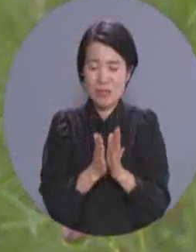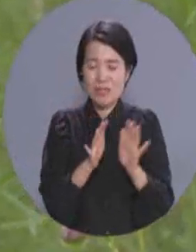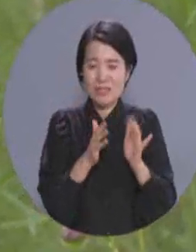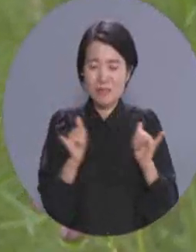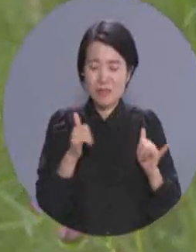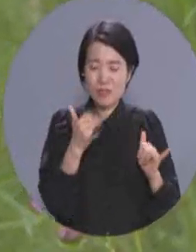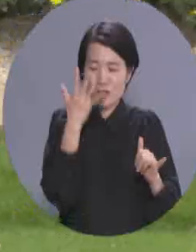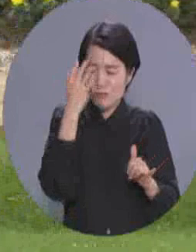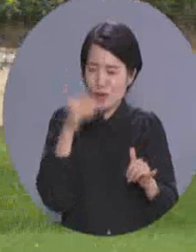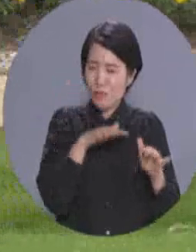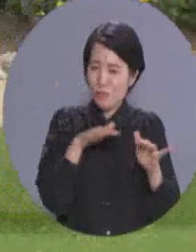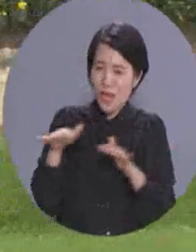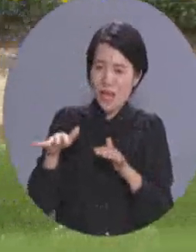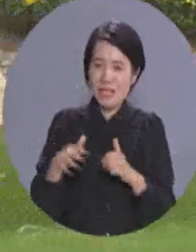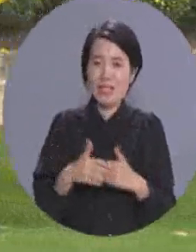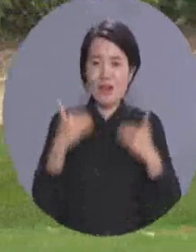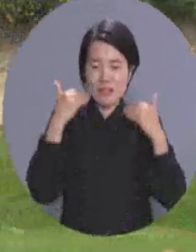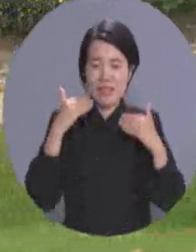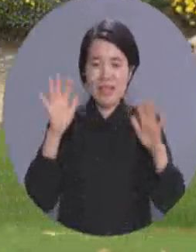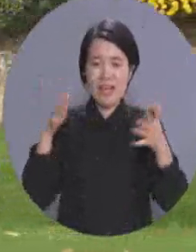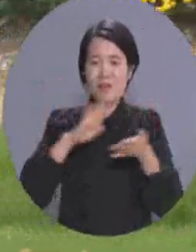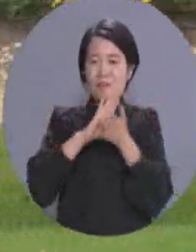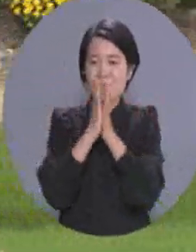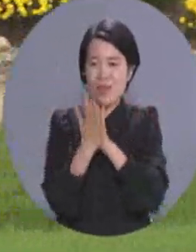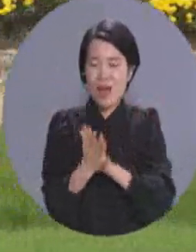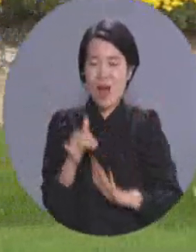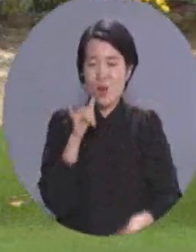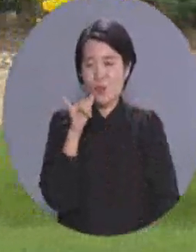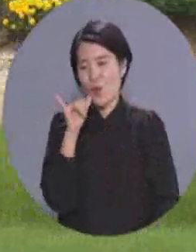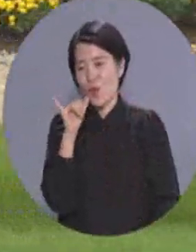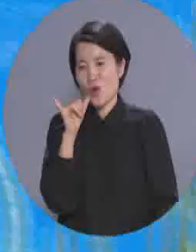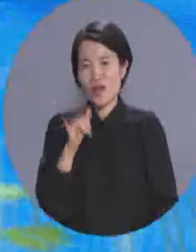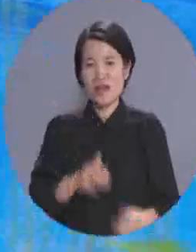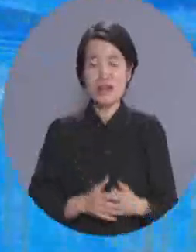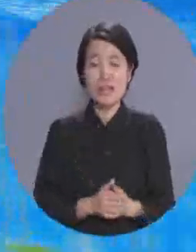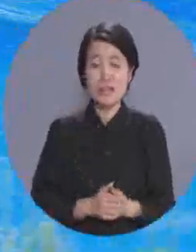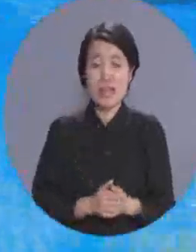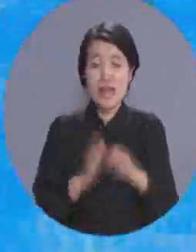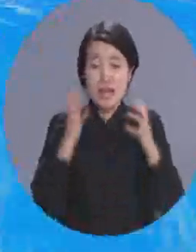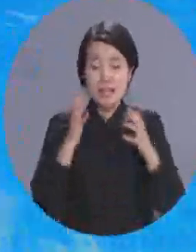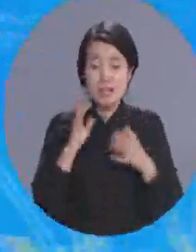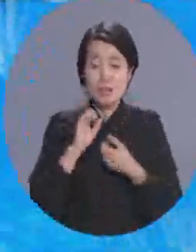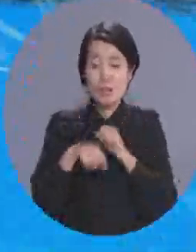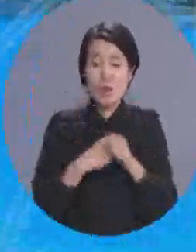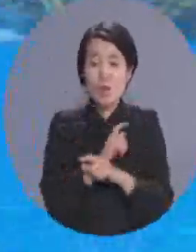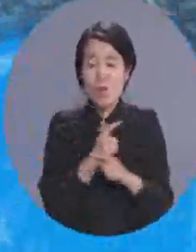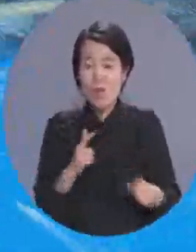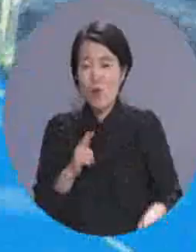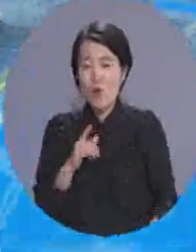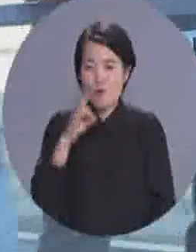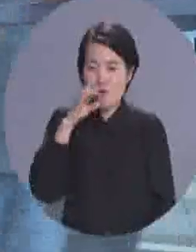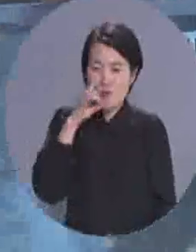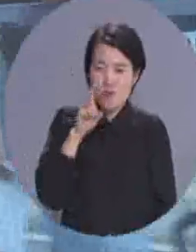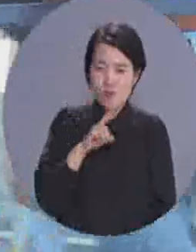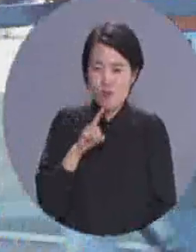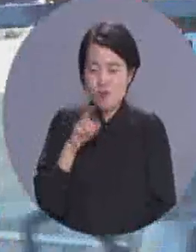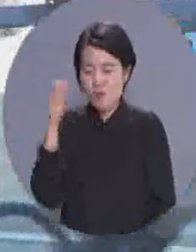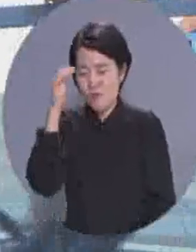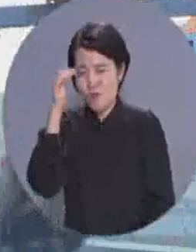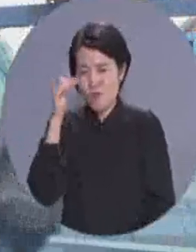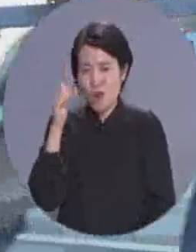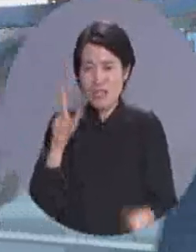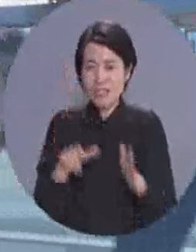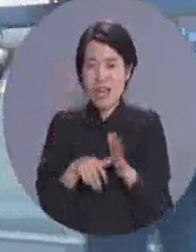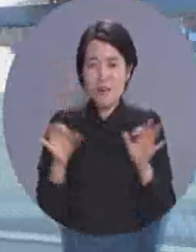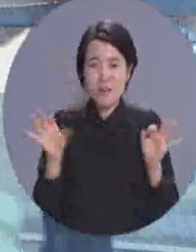사로잡습니다 어른들은 완연한 가을 정취에 흠뻑 빠지고 아이들도 동물들에게 시선을 빼앗기며 시간